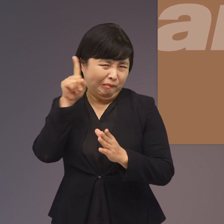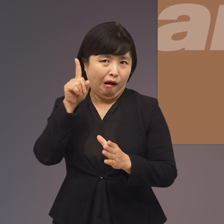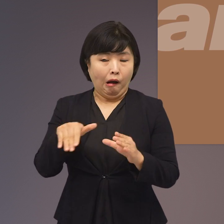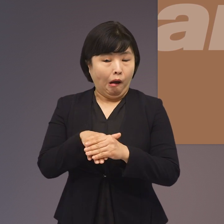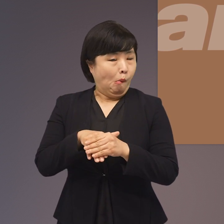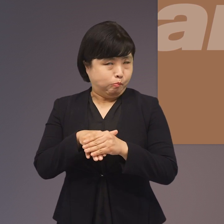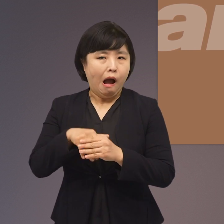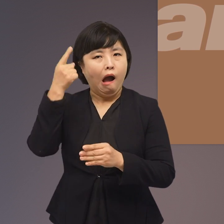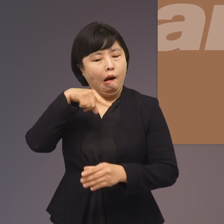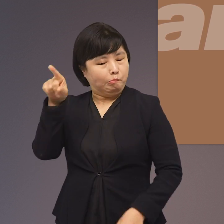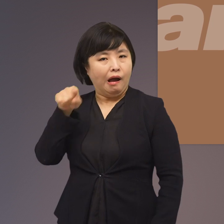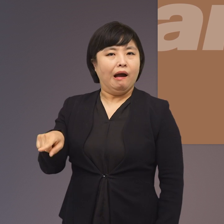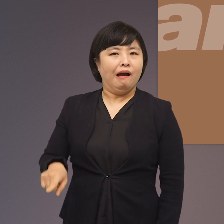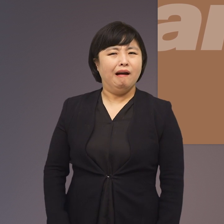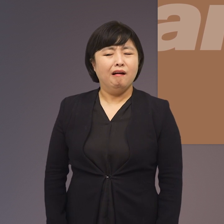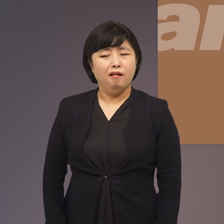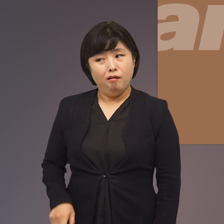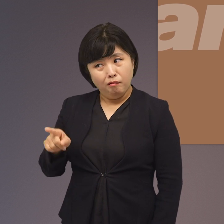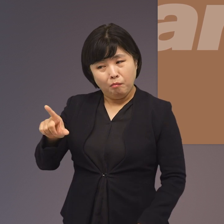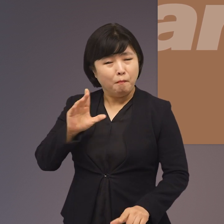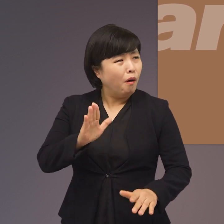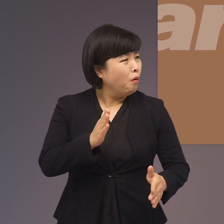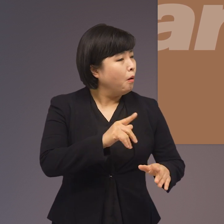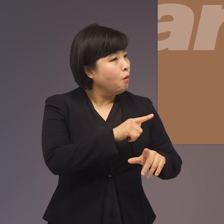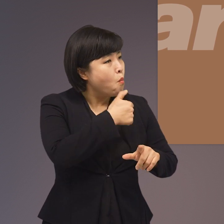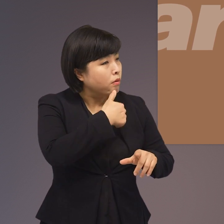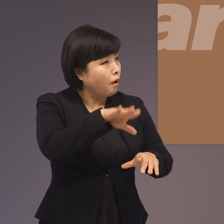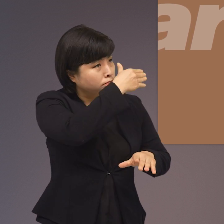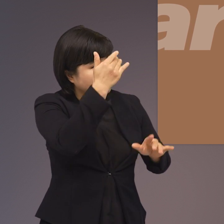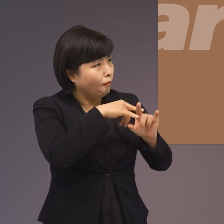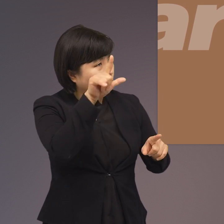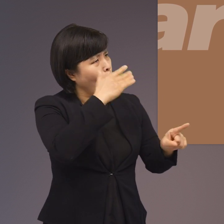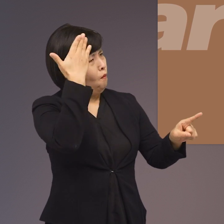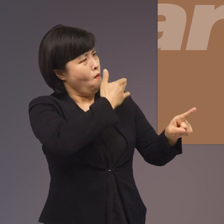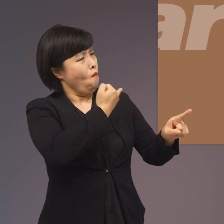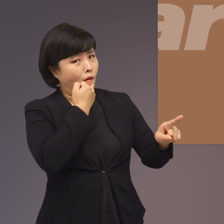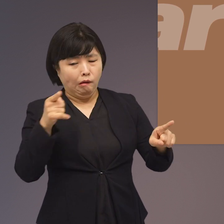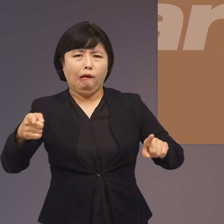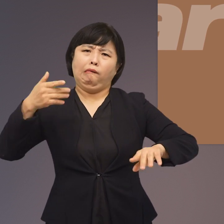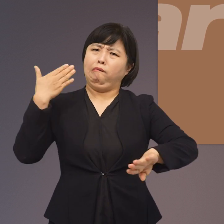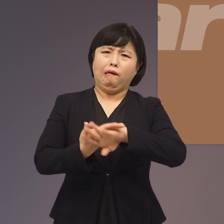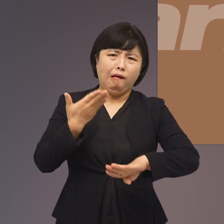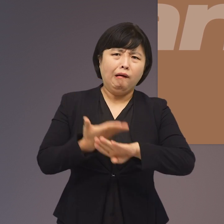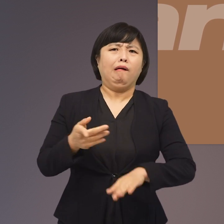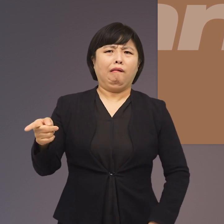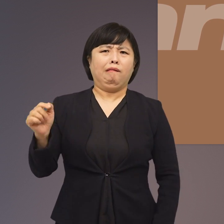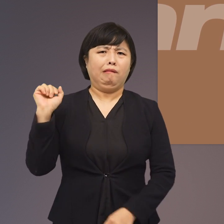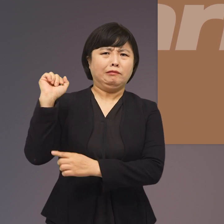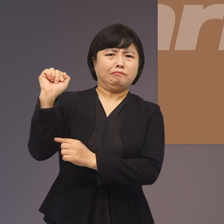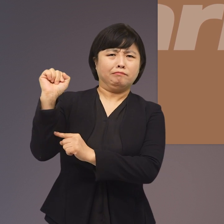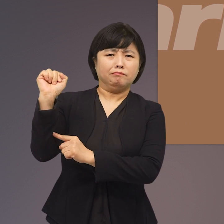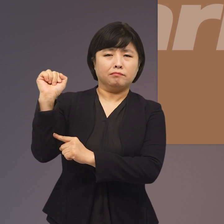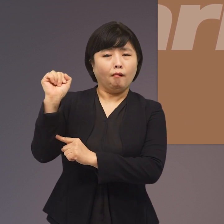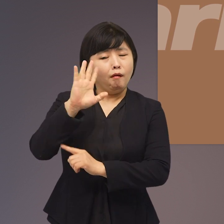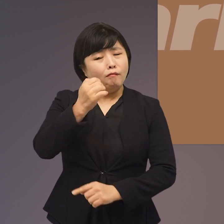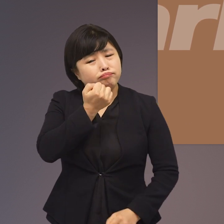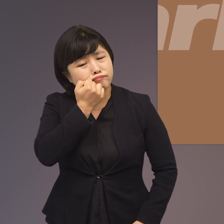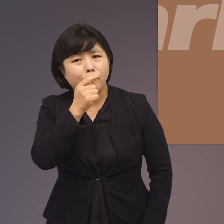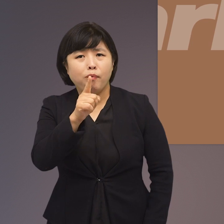두상은 뭔가 잘 정돈된 형태로 만들어지거든요. 하지만 흥미롭게도 나중에 이